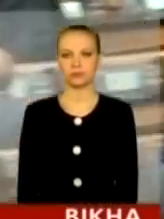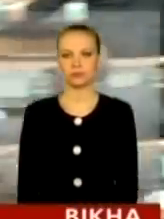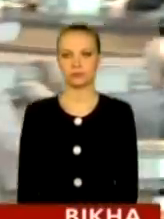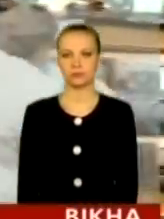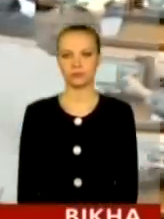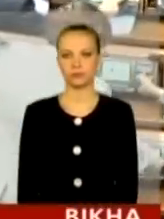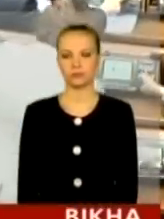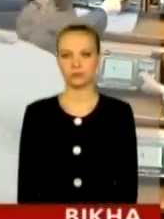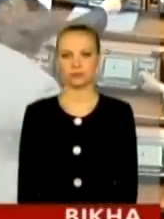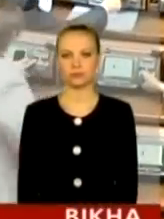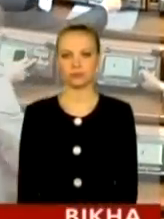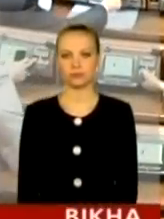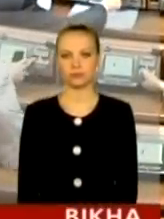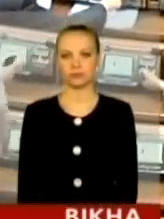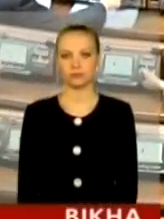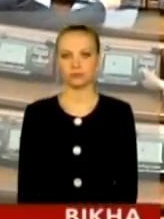людину